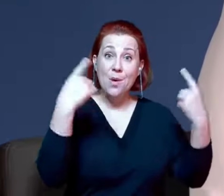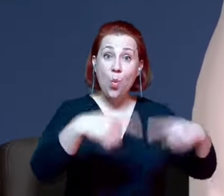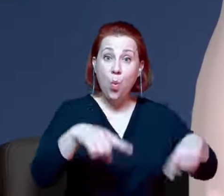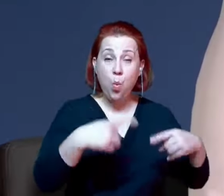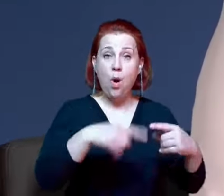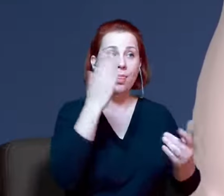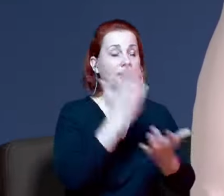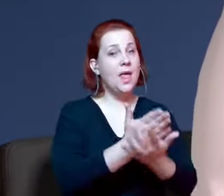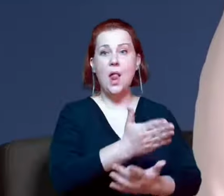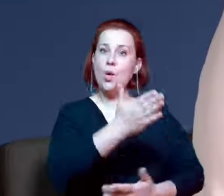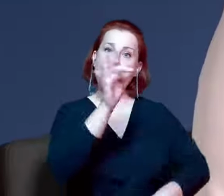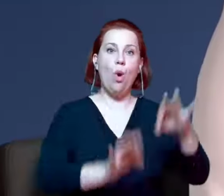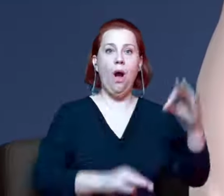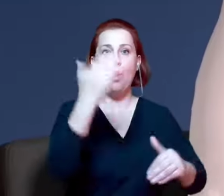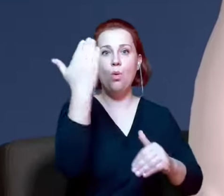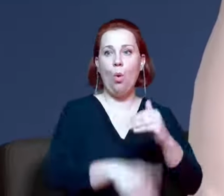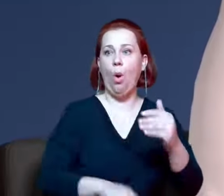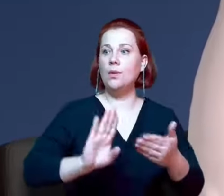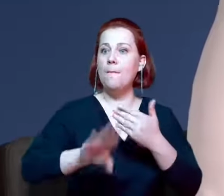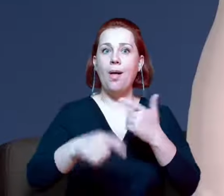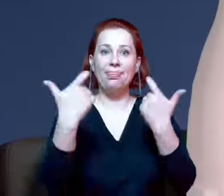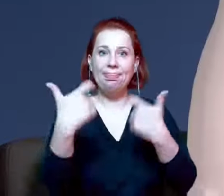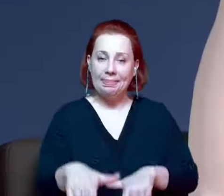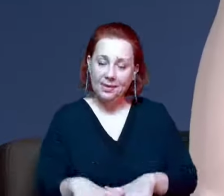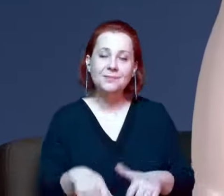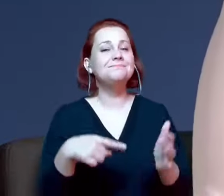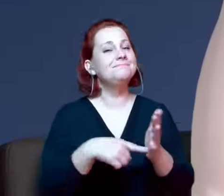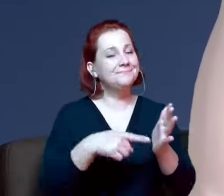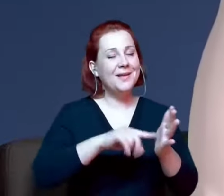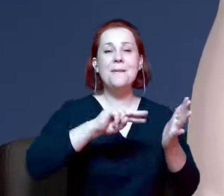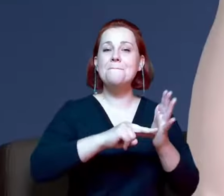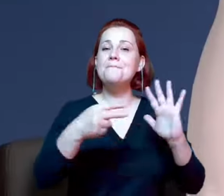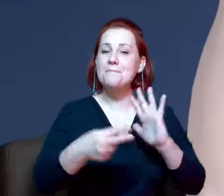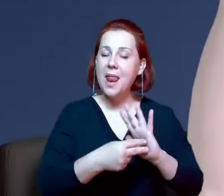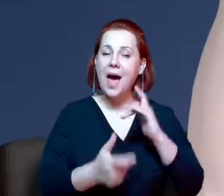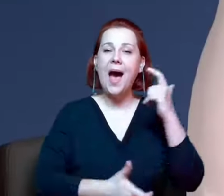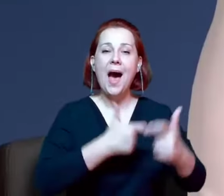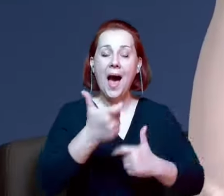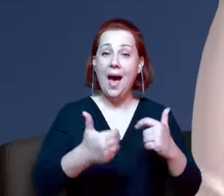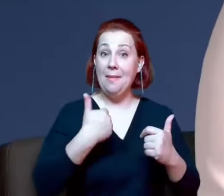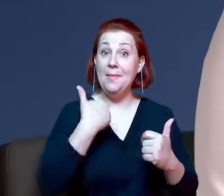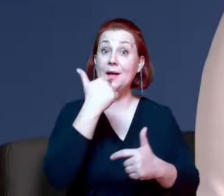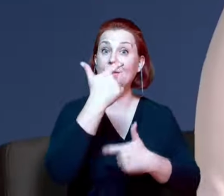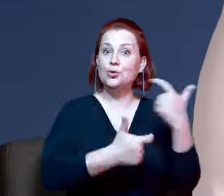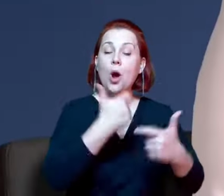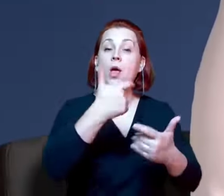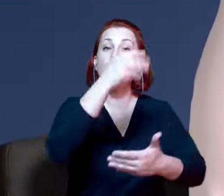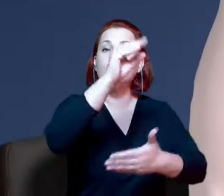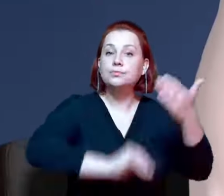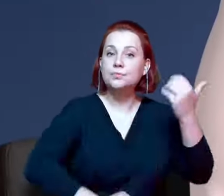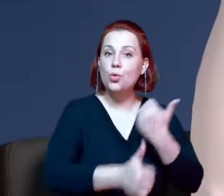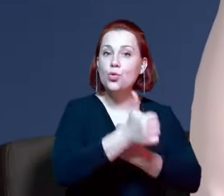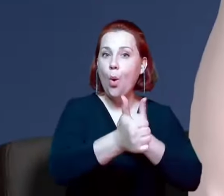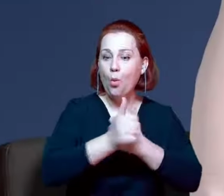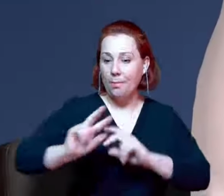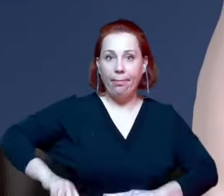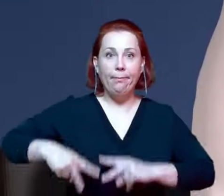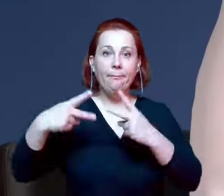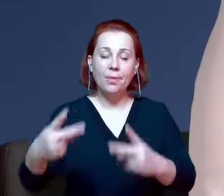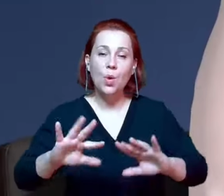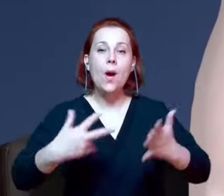samej konferencji, zaplanowaliśmy właśnie taki dokument, takie dziedzictwo, jak